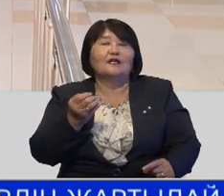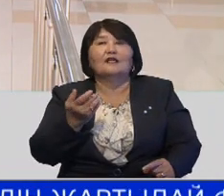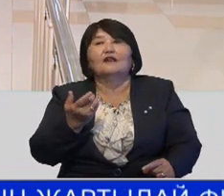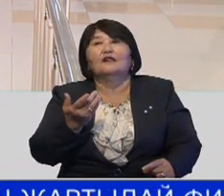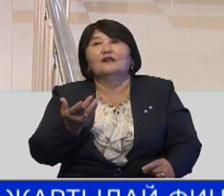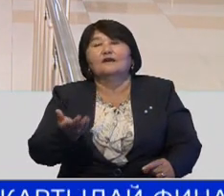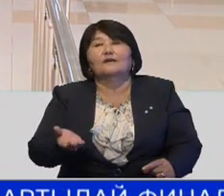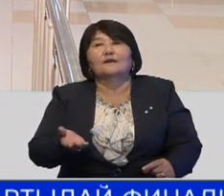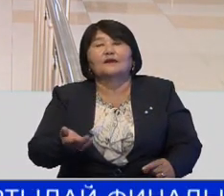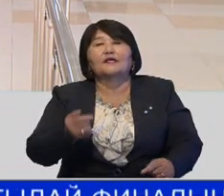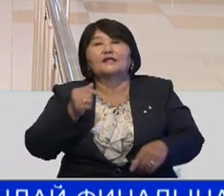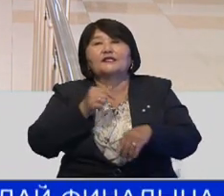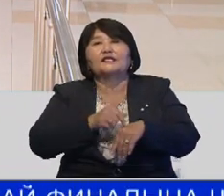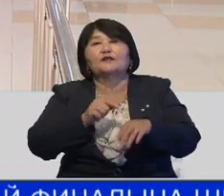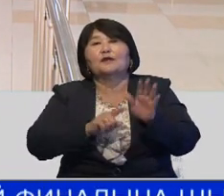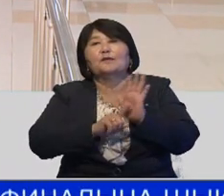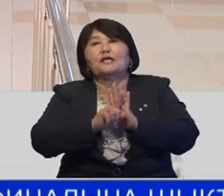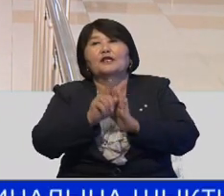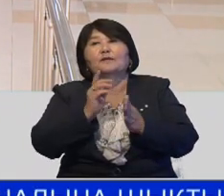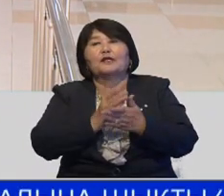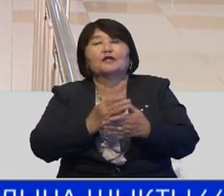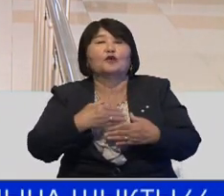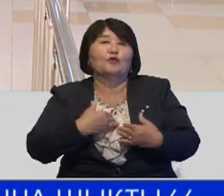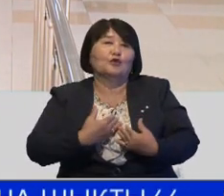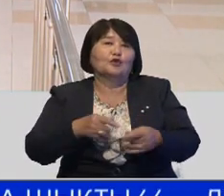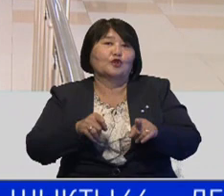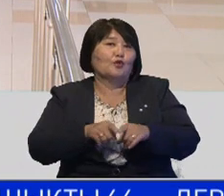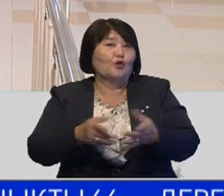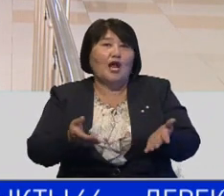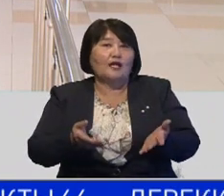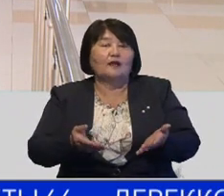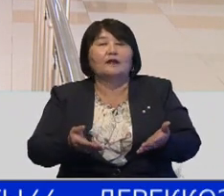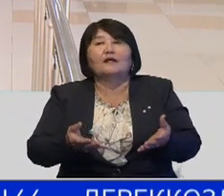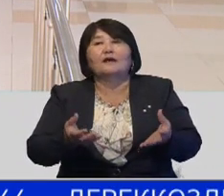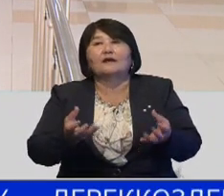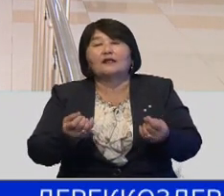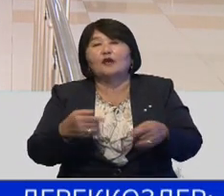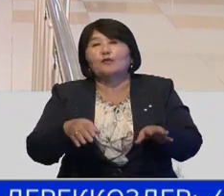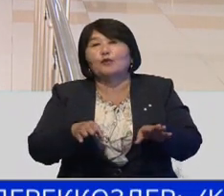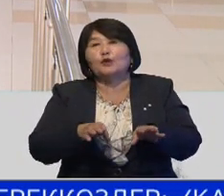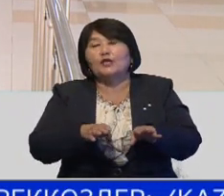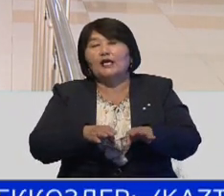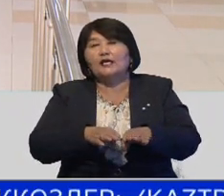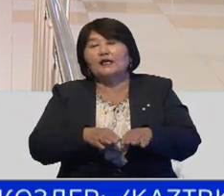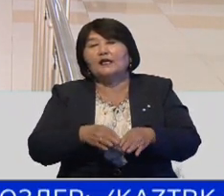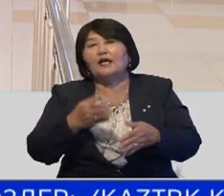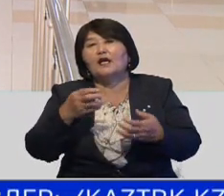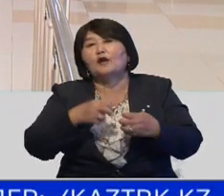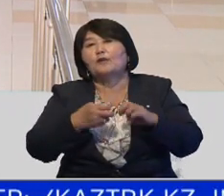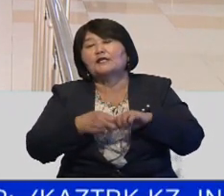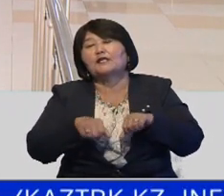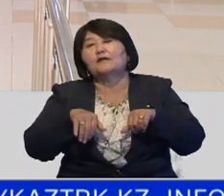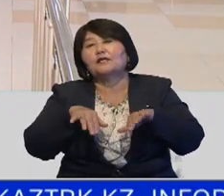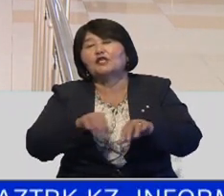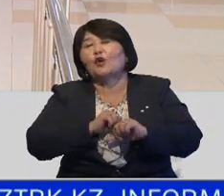Сондай сезімге беріліп кеткен, өкінішке орай соқты. Мына бұндай нәрселер жасауға